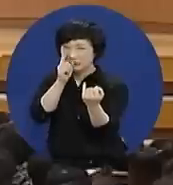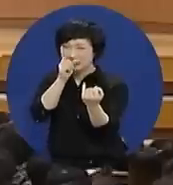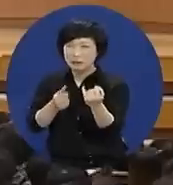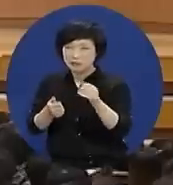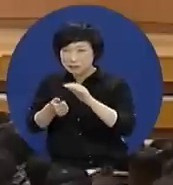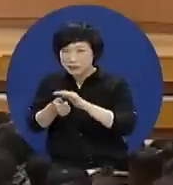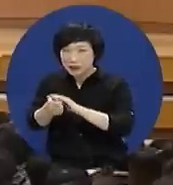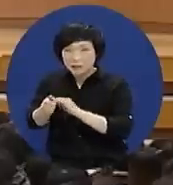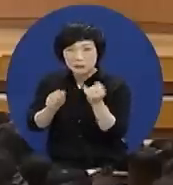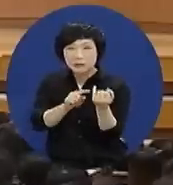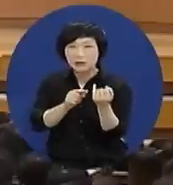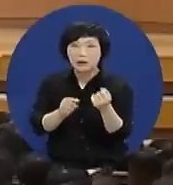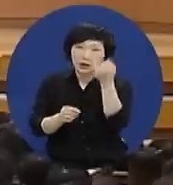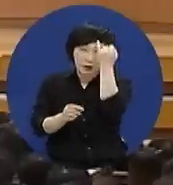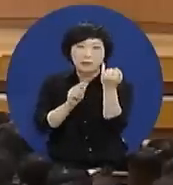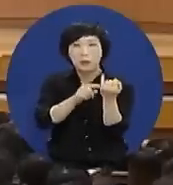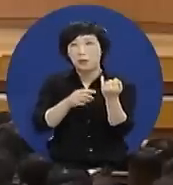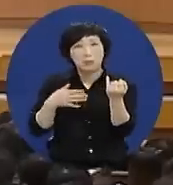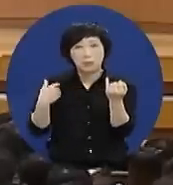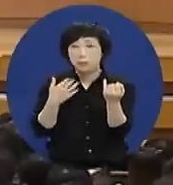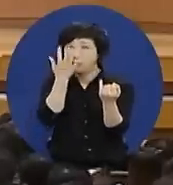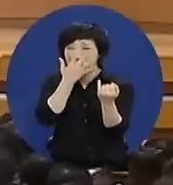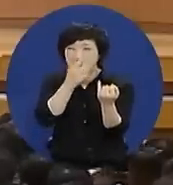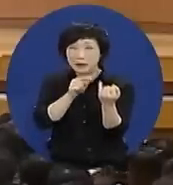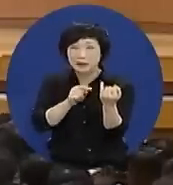が見分けられません